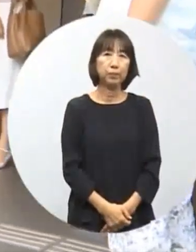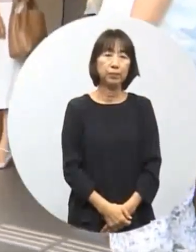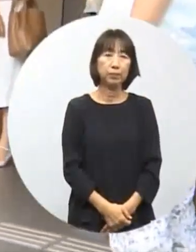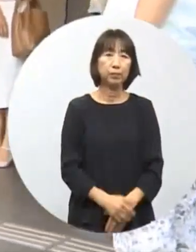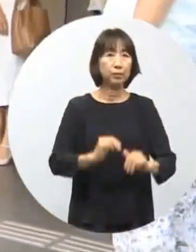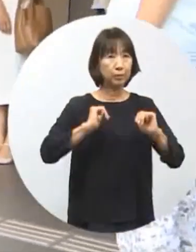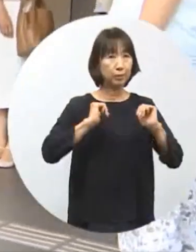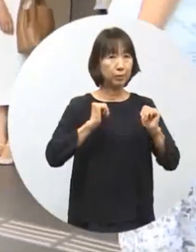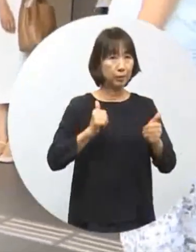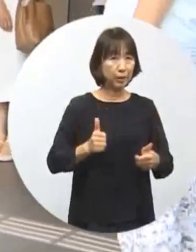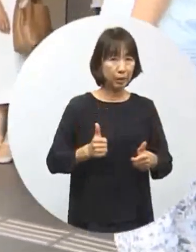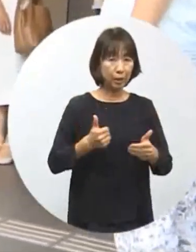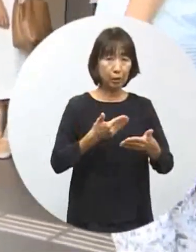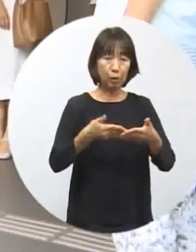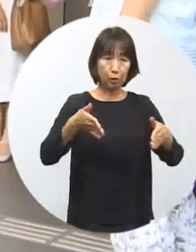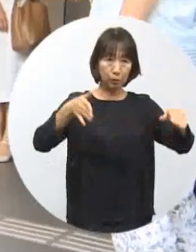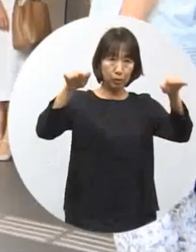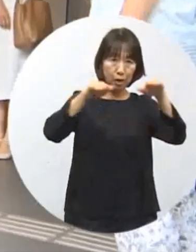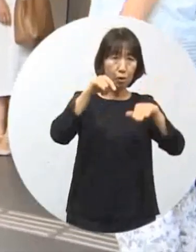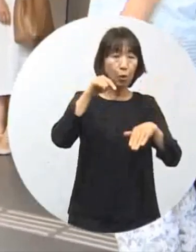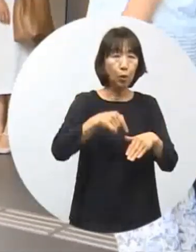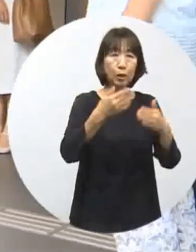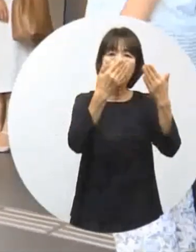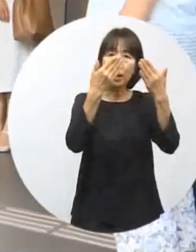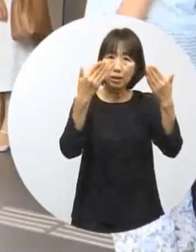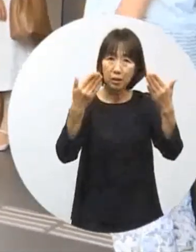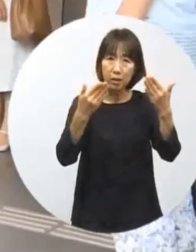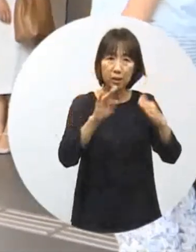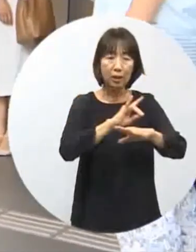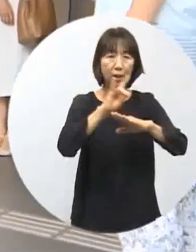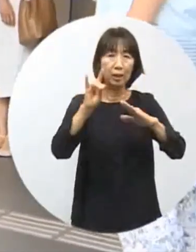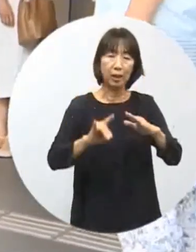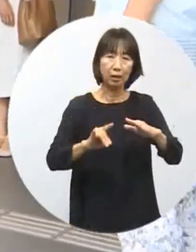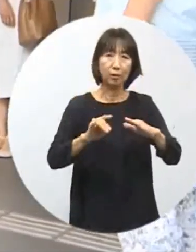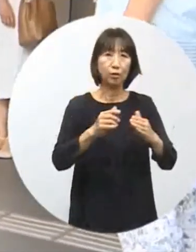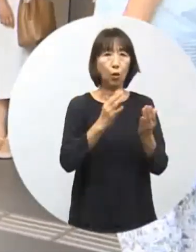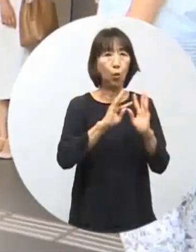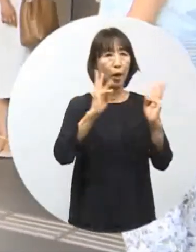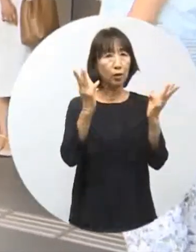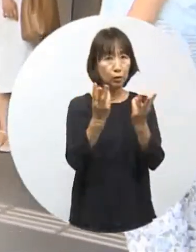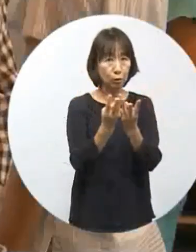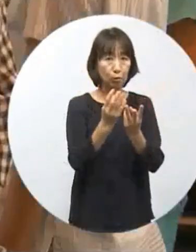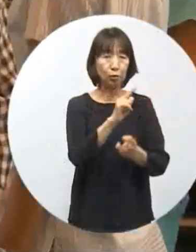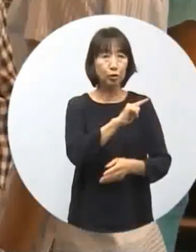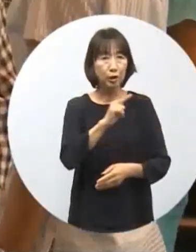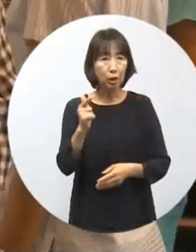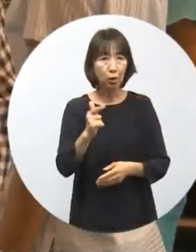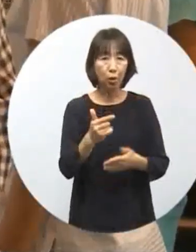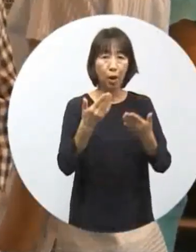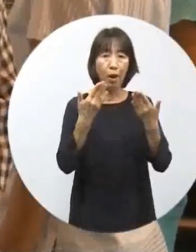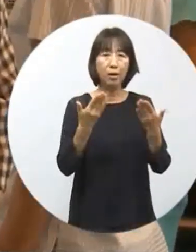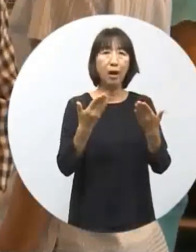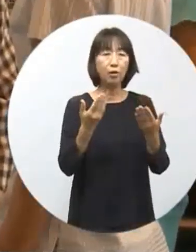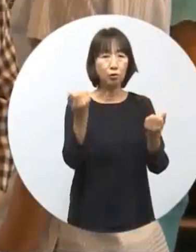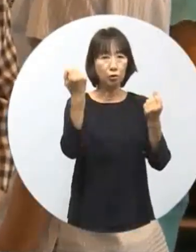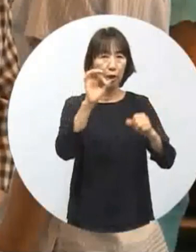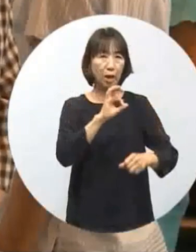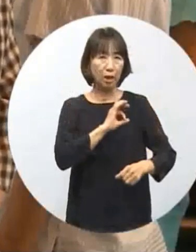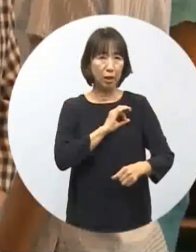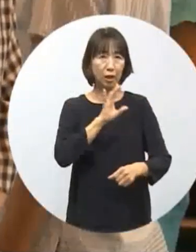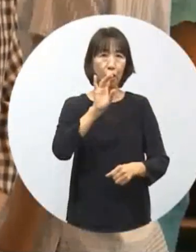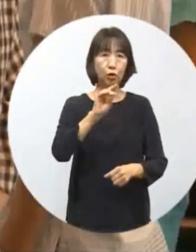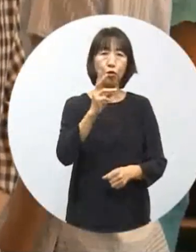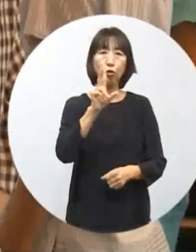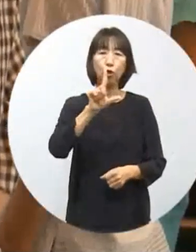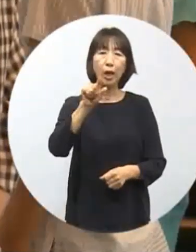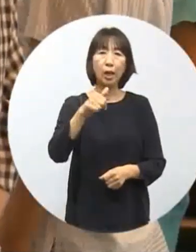茅ヶ崎市美術館のこうした展示や企画展ワークショップなどは学芸員キュレーターと呼ば